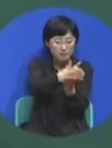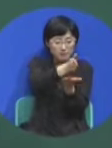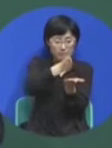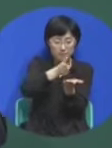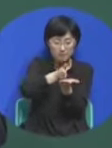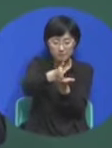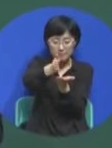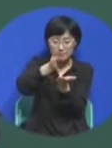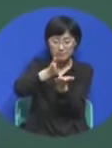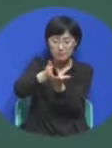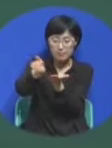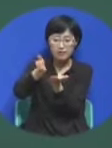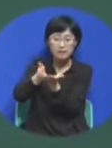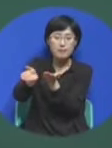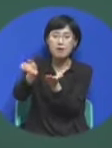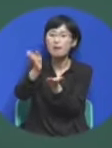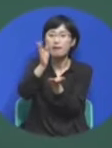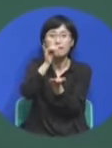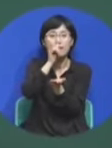되어 있어요.